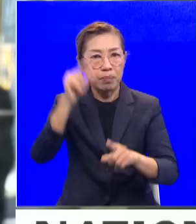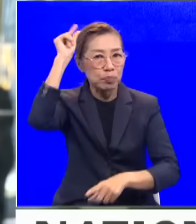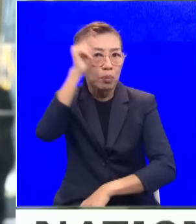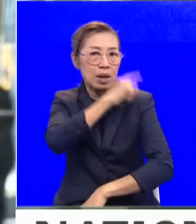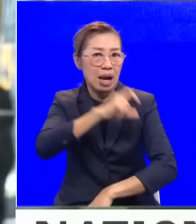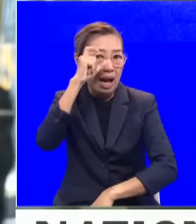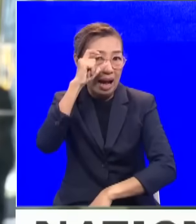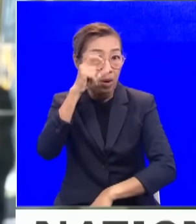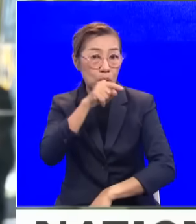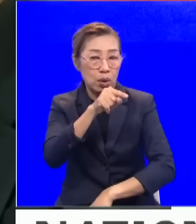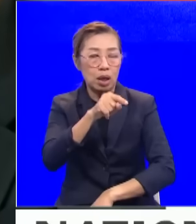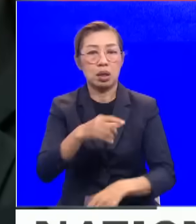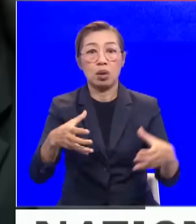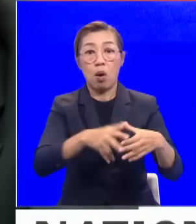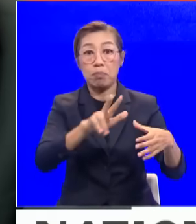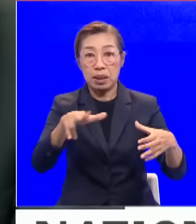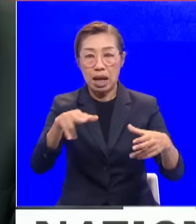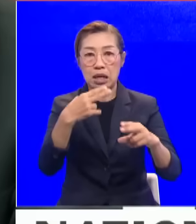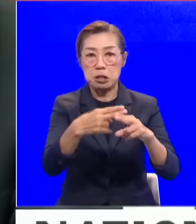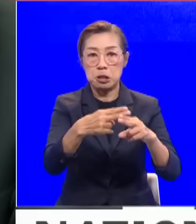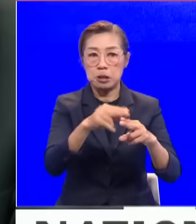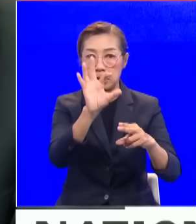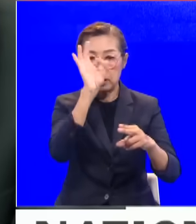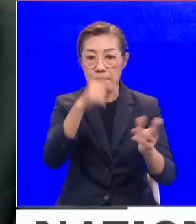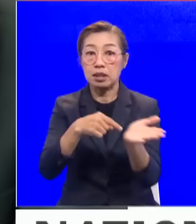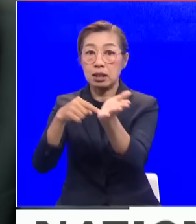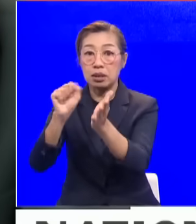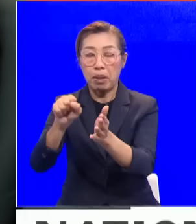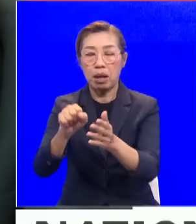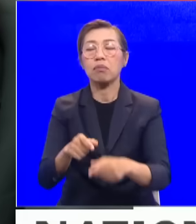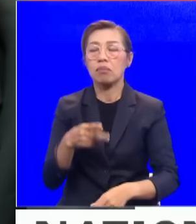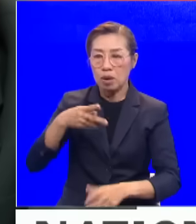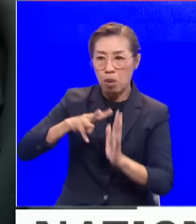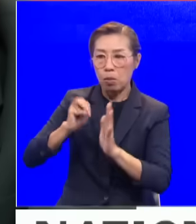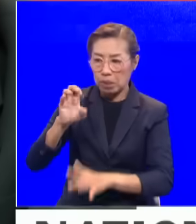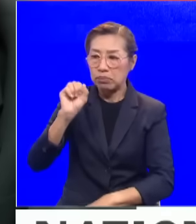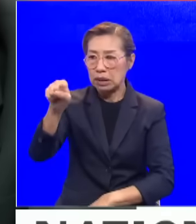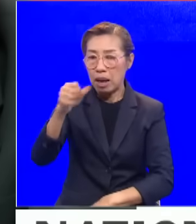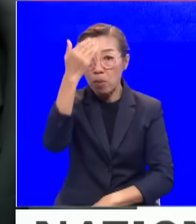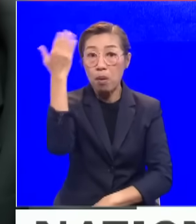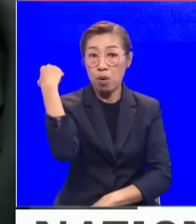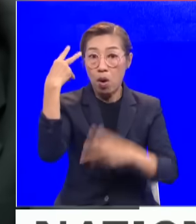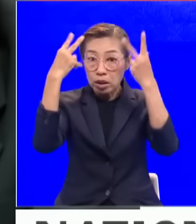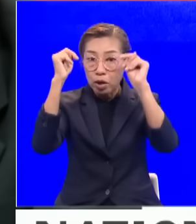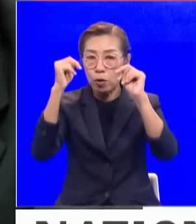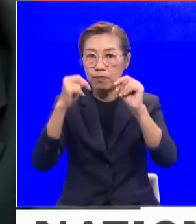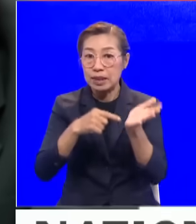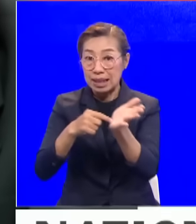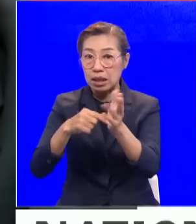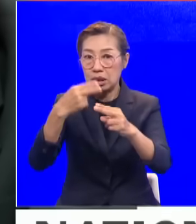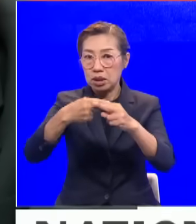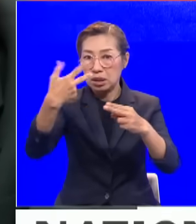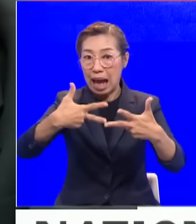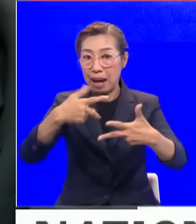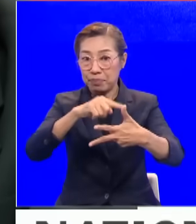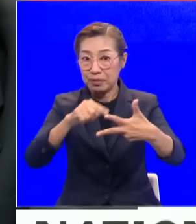ทยคุณภูมิธรรมบอกว่าไม่แปลกเพราะว่าเพื่อไทยมี2ท่านก็คือคุณแพทองธารและก็คุณชัยเกษมซึ่งทั้ง2คนเป็นคน